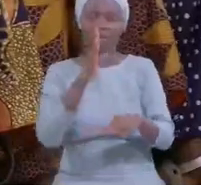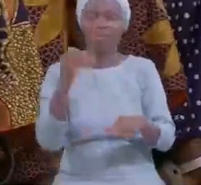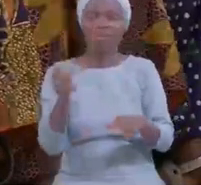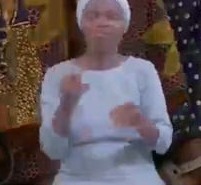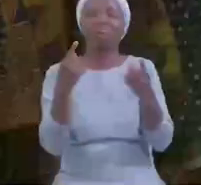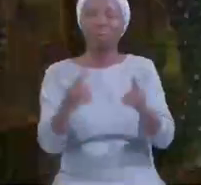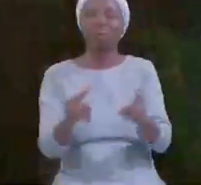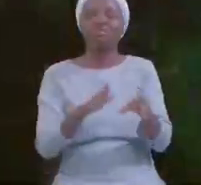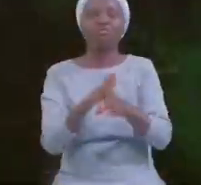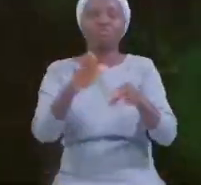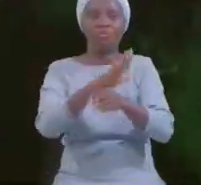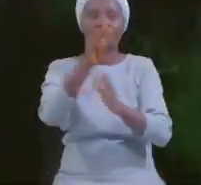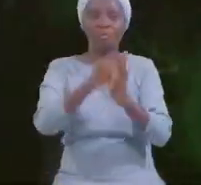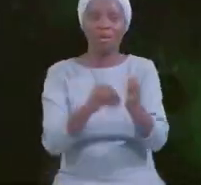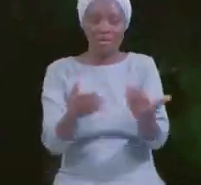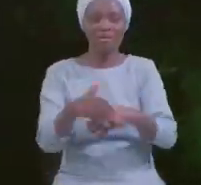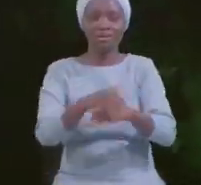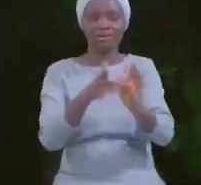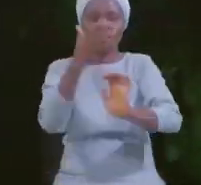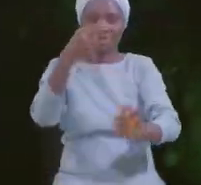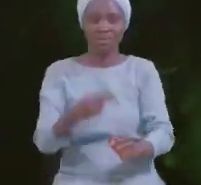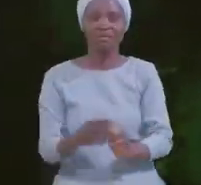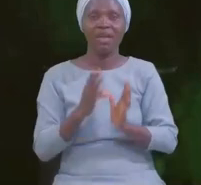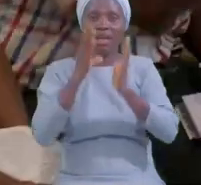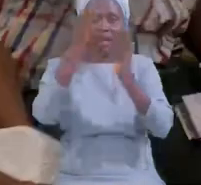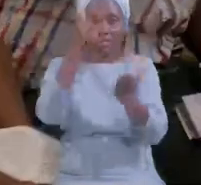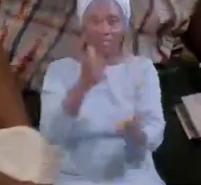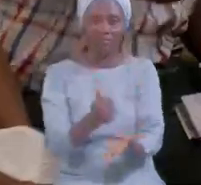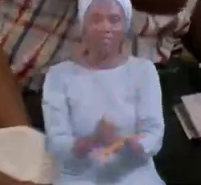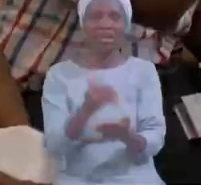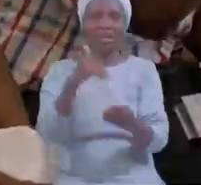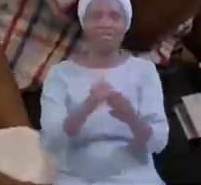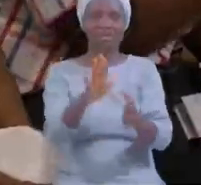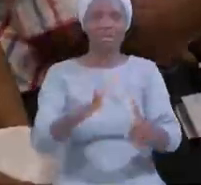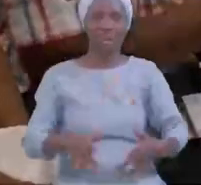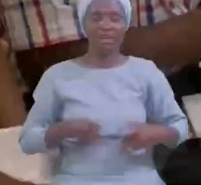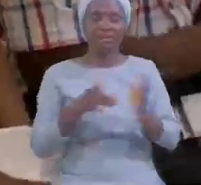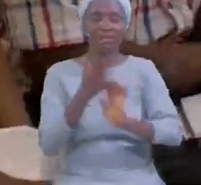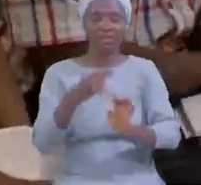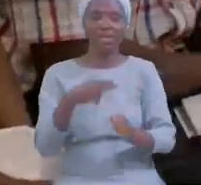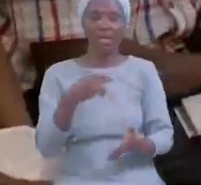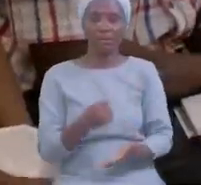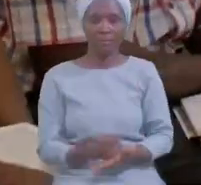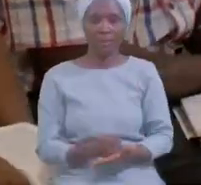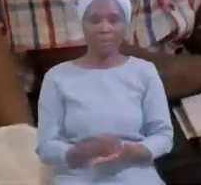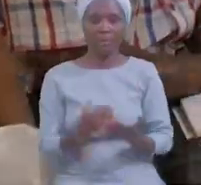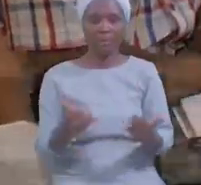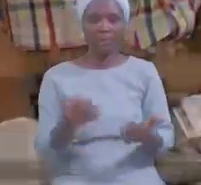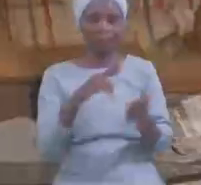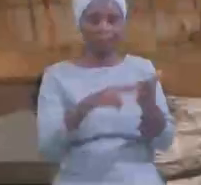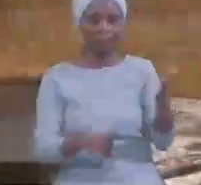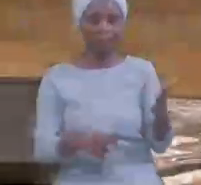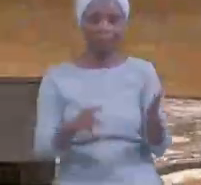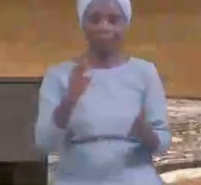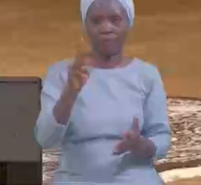soir. Amen dans votre vie. Voyons Marc chapitre 2.